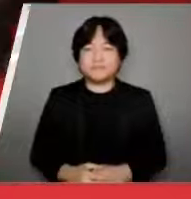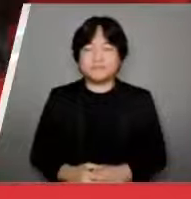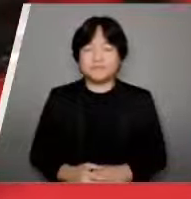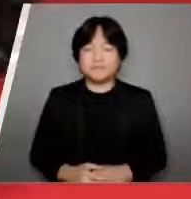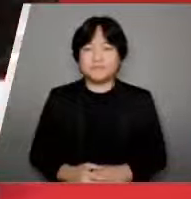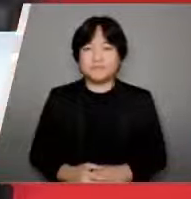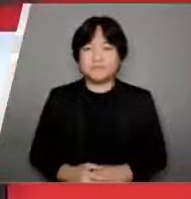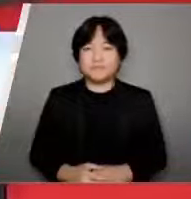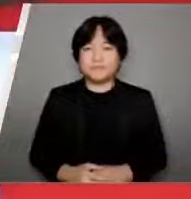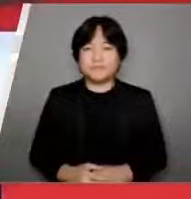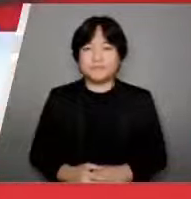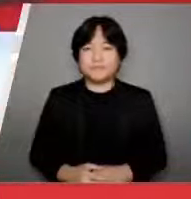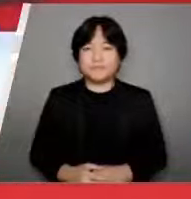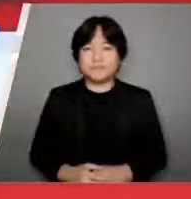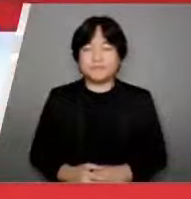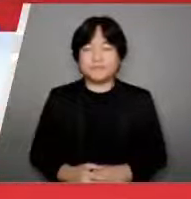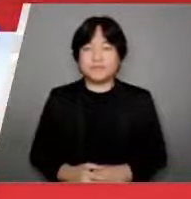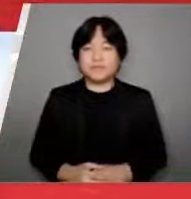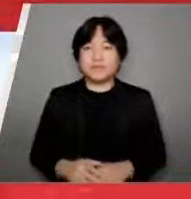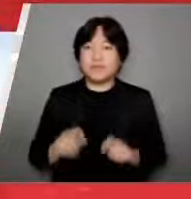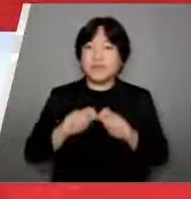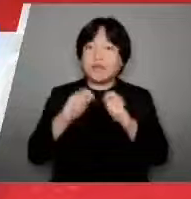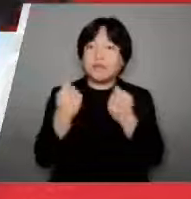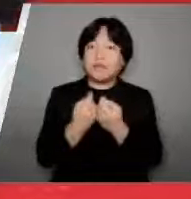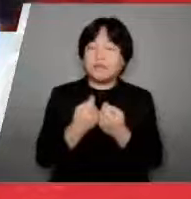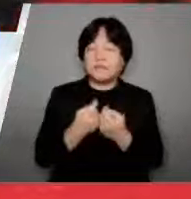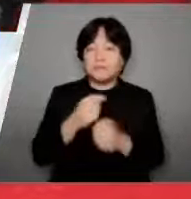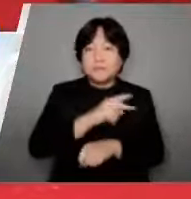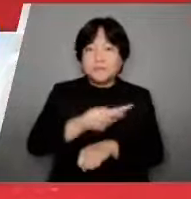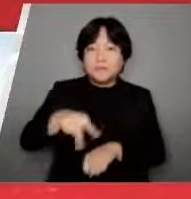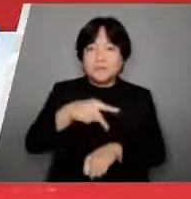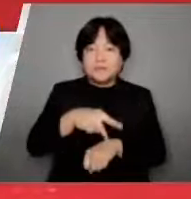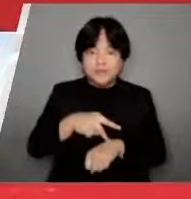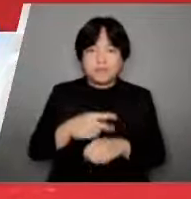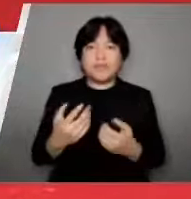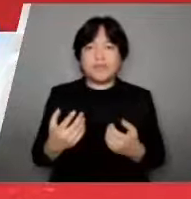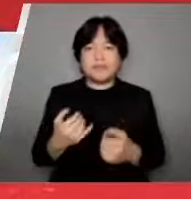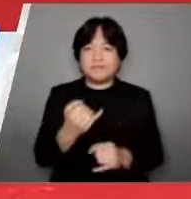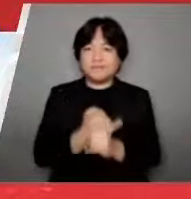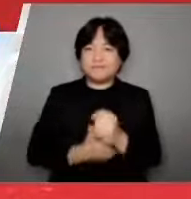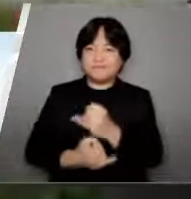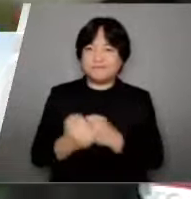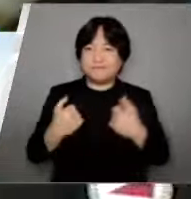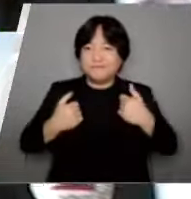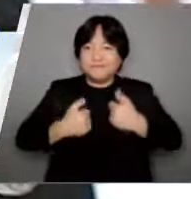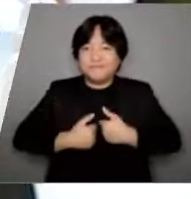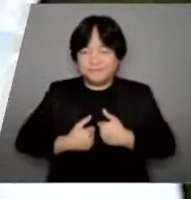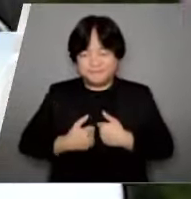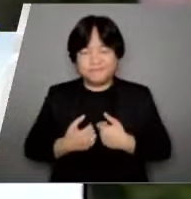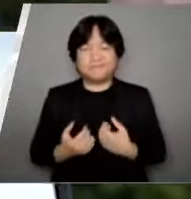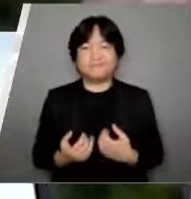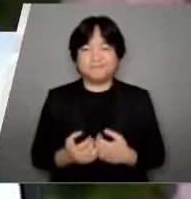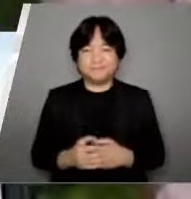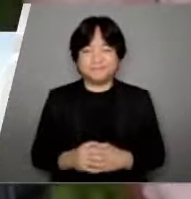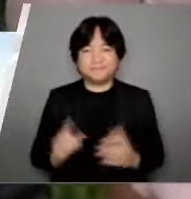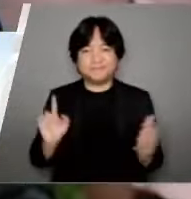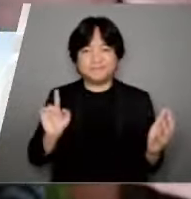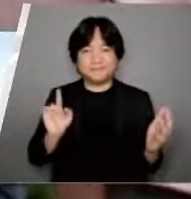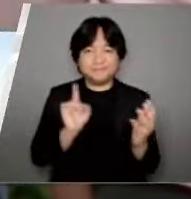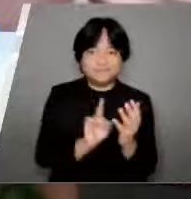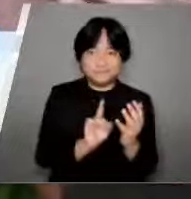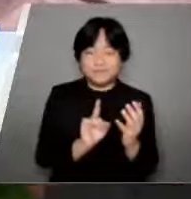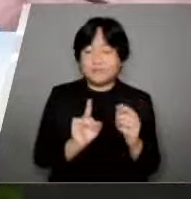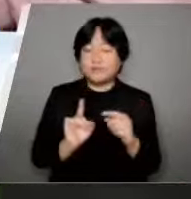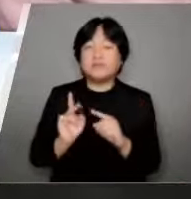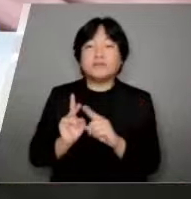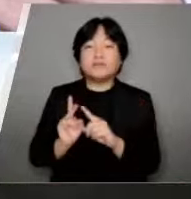Suot ang Team Philippines na jacket, personal na sinalubong ni Pangulong Bongbong Marcos ang Pinoy Olympian sa Malacanang. Kasama niya si First Lady Liza Araneta